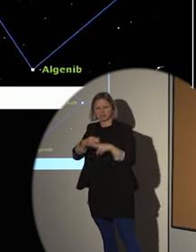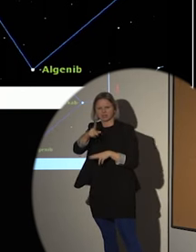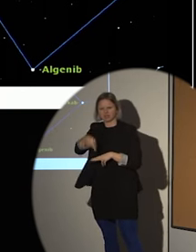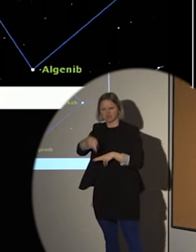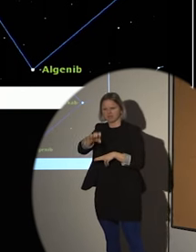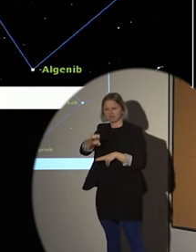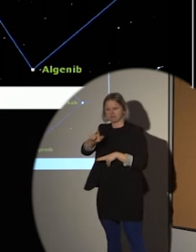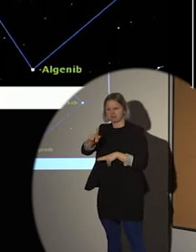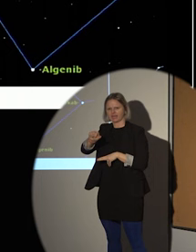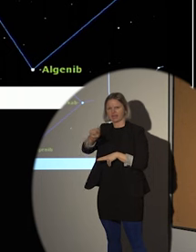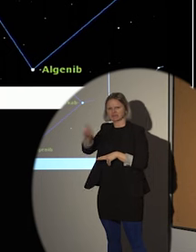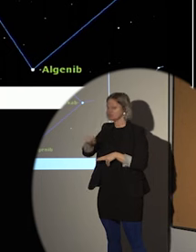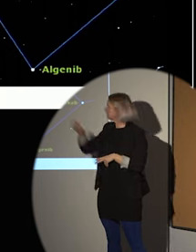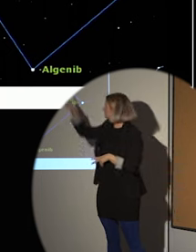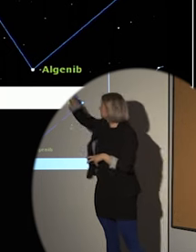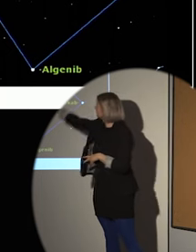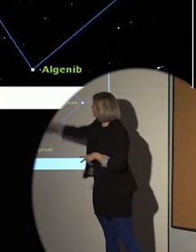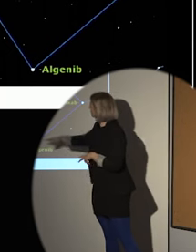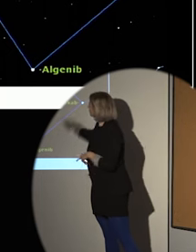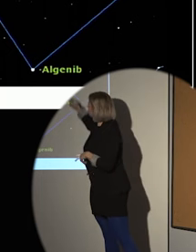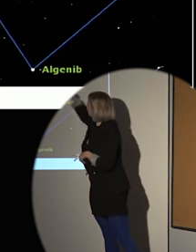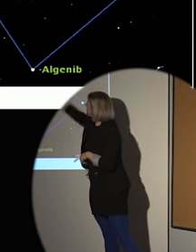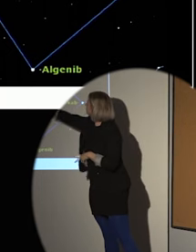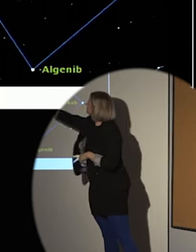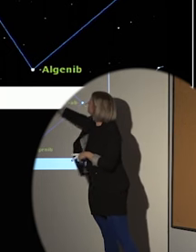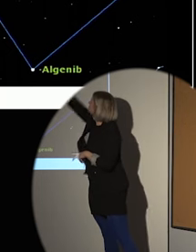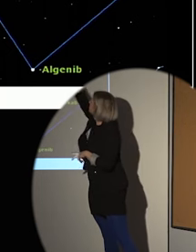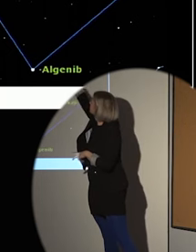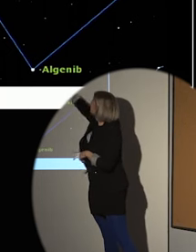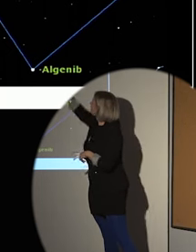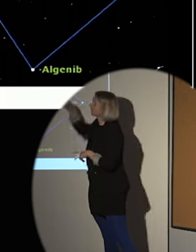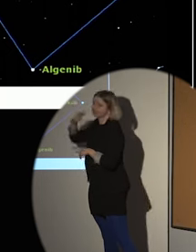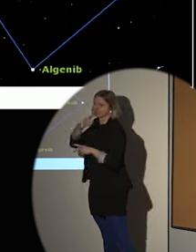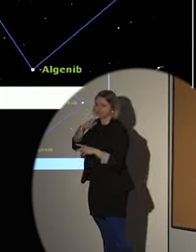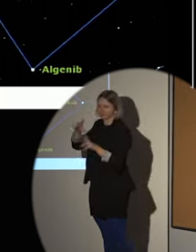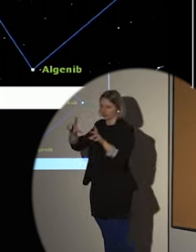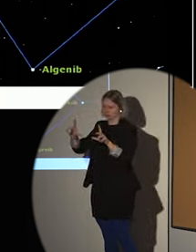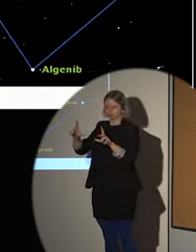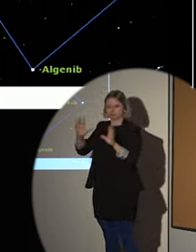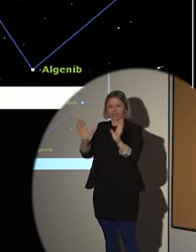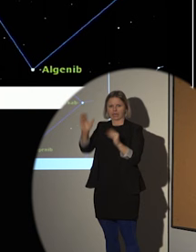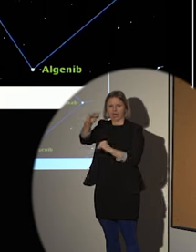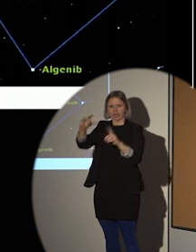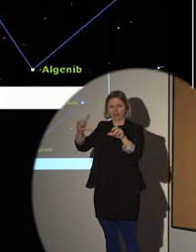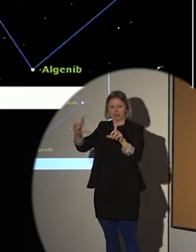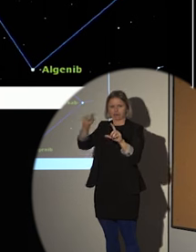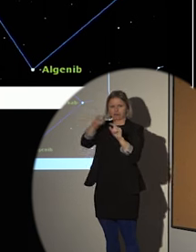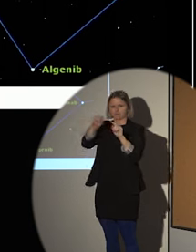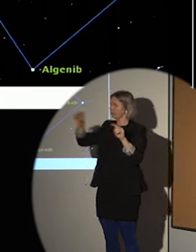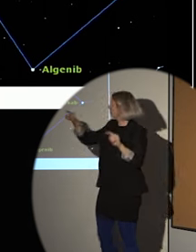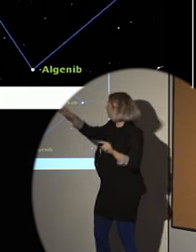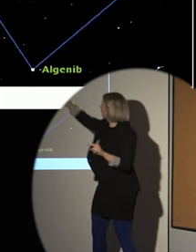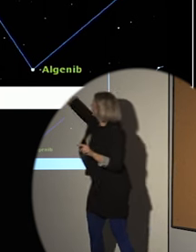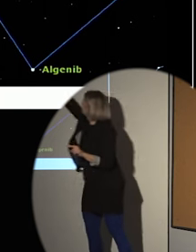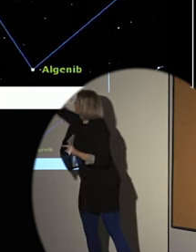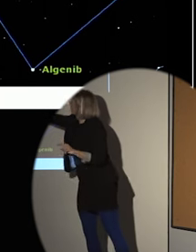un carré parfait. Donc, vous avez juste à prendre le haut du carré, passer une étoile, une autre, et